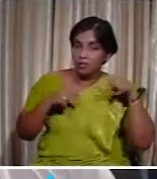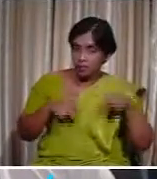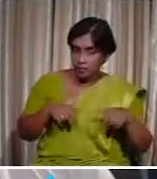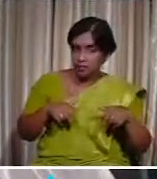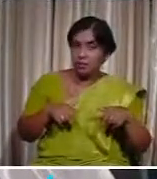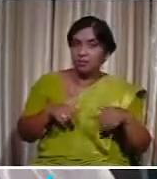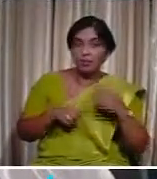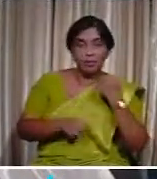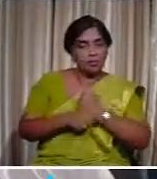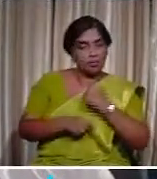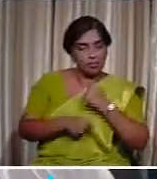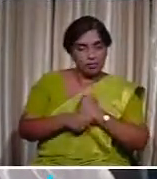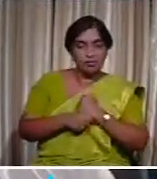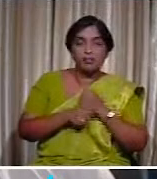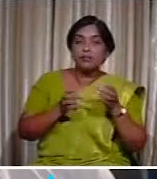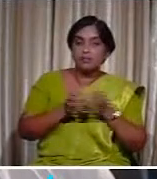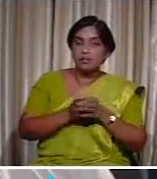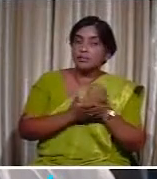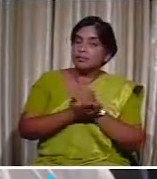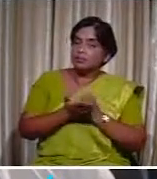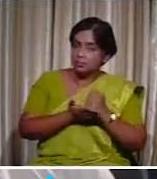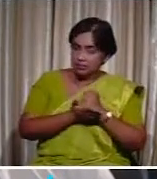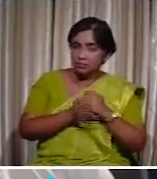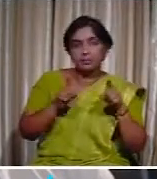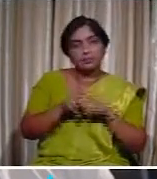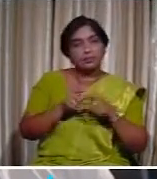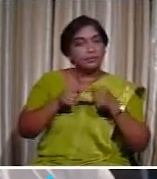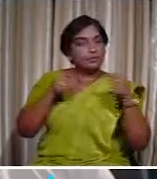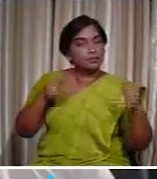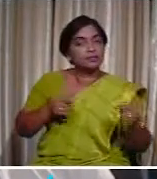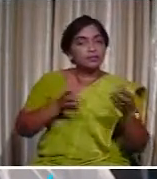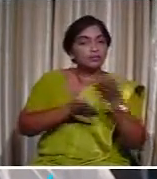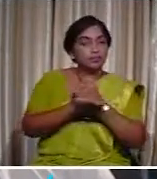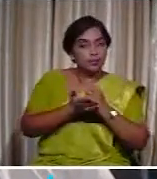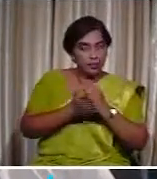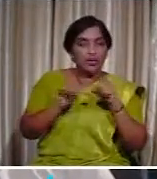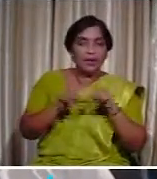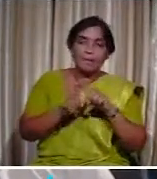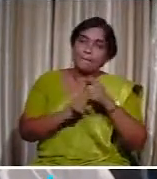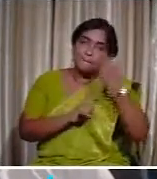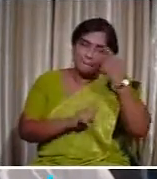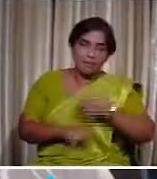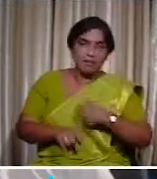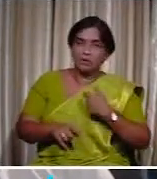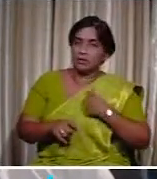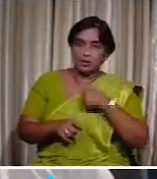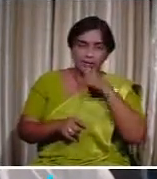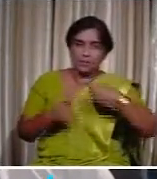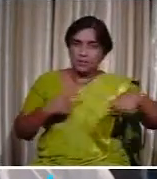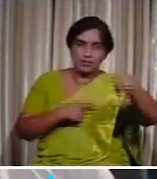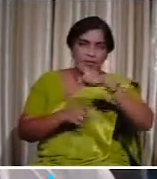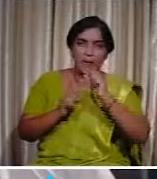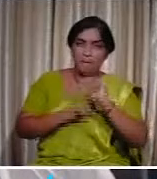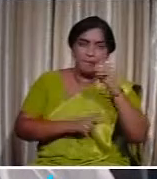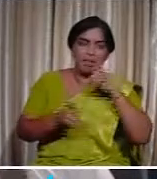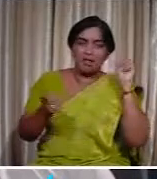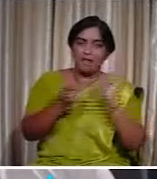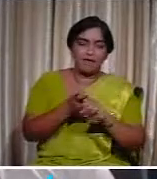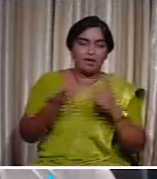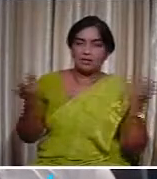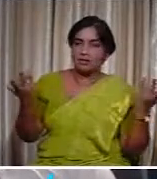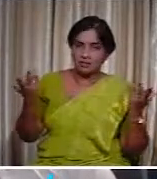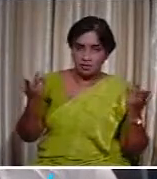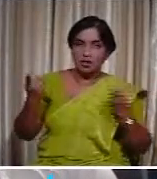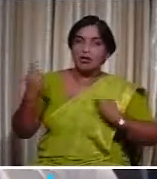अपे आंडुपक्षे हेमोमत् एवागेम विपक्षे हेमोमत् मन दन्नो पौद्गलिकव मात एक किसी केनेक् मे पार्लिमेंतुवे तरह नैह